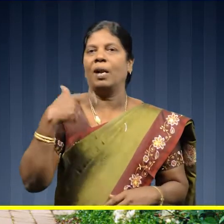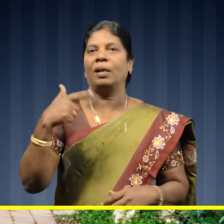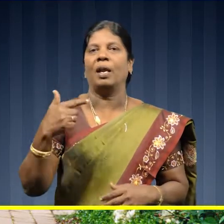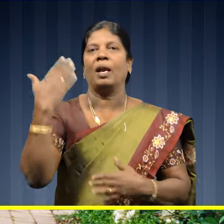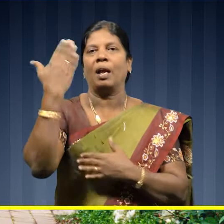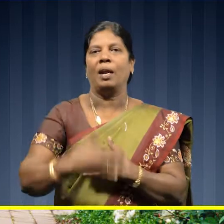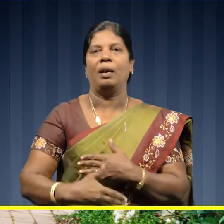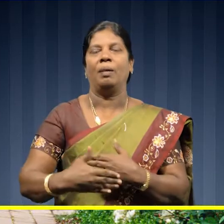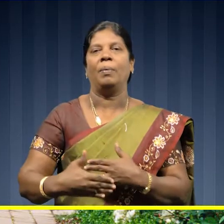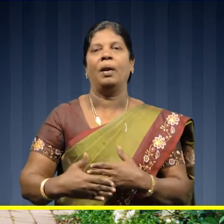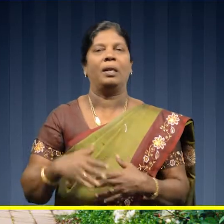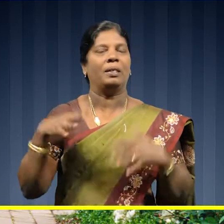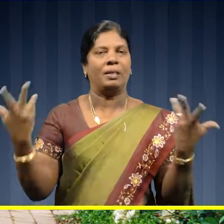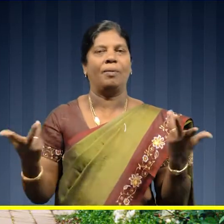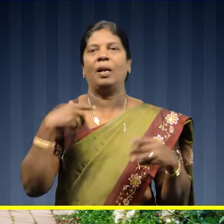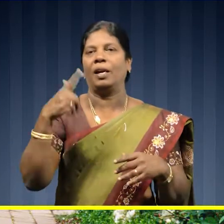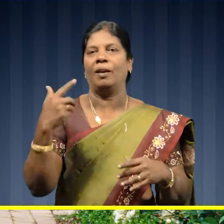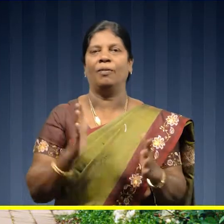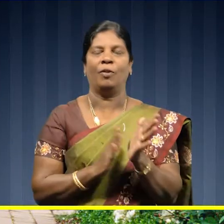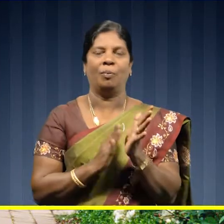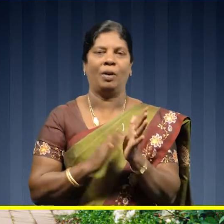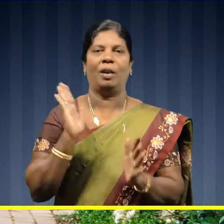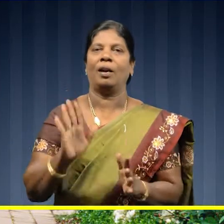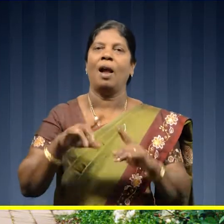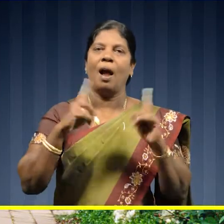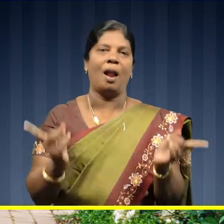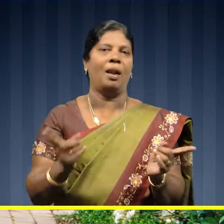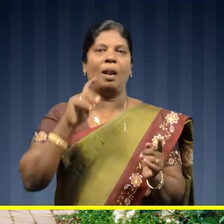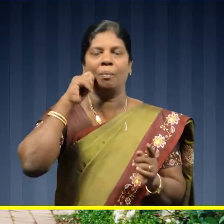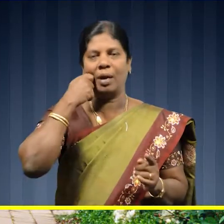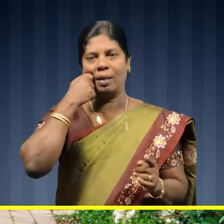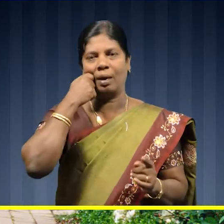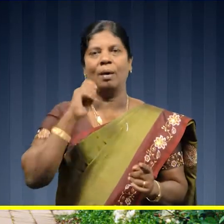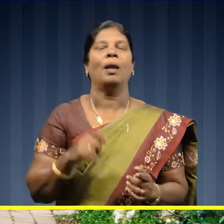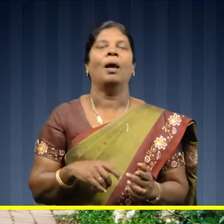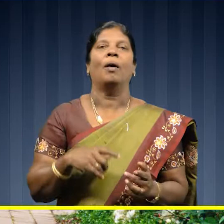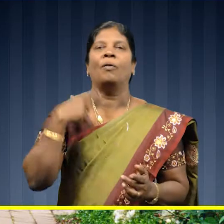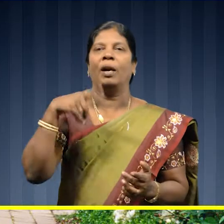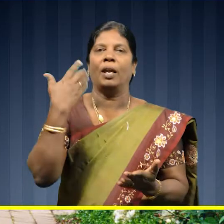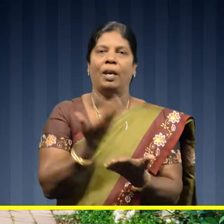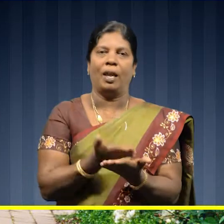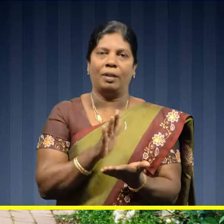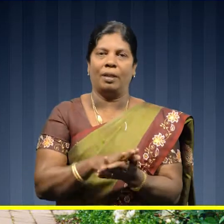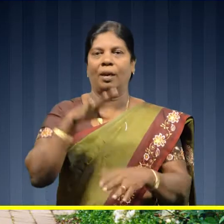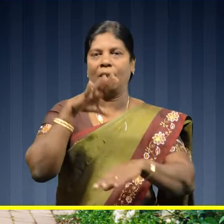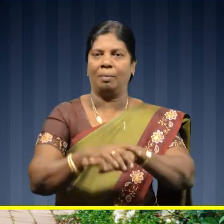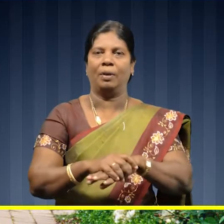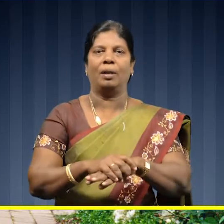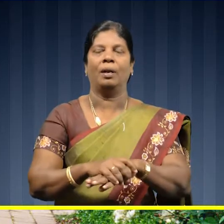கட்டுப்பாடற்ற ஒரு வாழ்க்கையை வாழ விரும்புகிறார்கள். ஆனால் மனிதன் வாழ்க்கையின் அர்த்தத்தை கண்டுபிடித்தானா